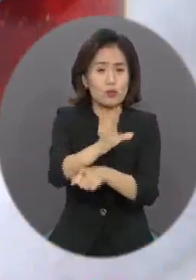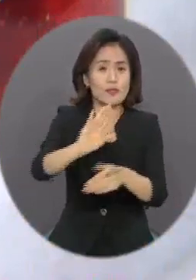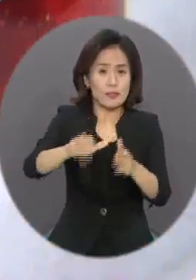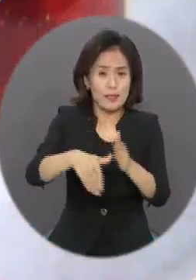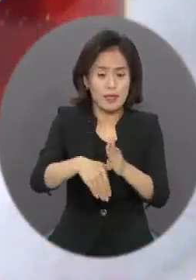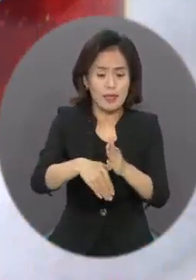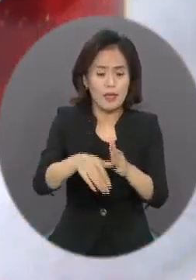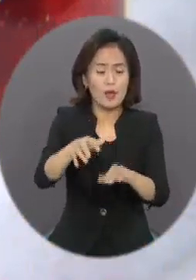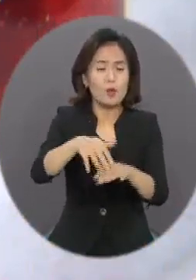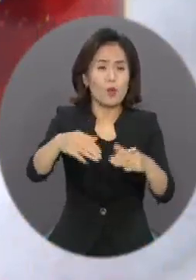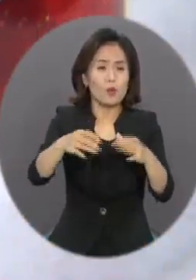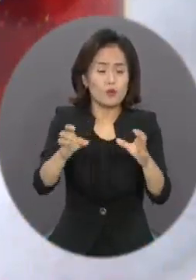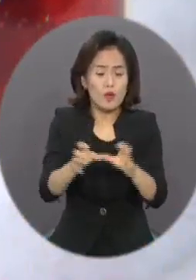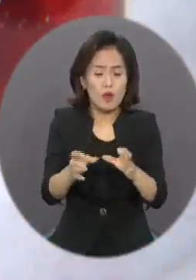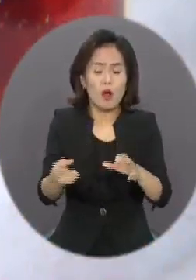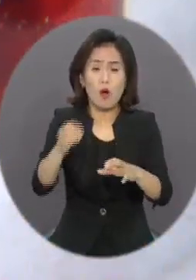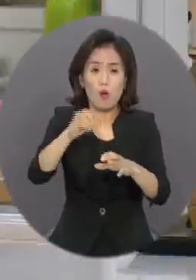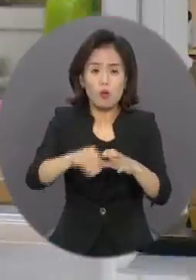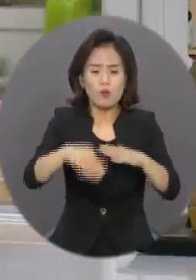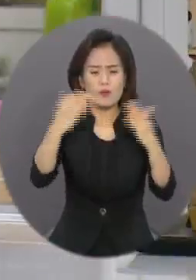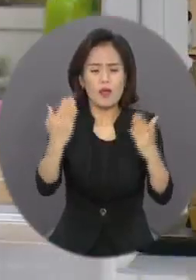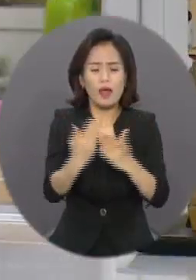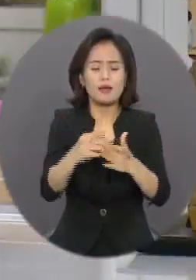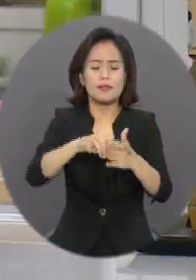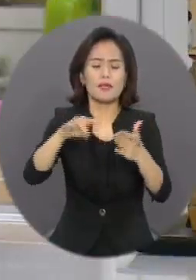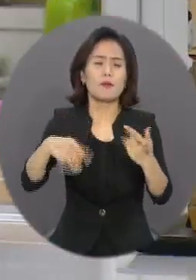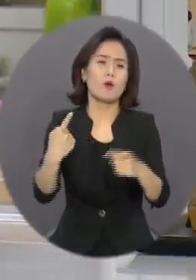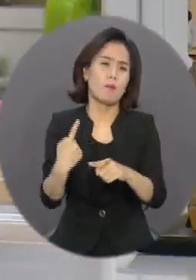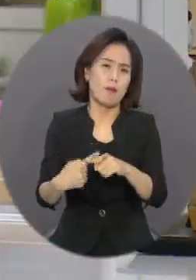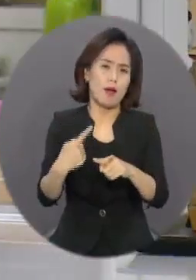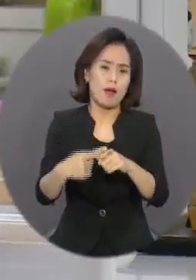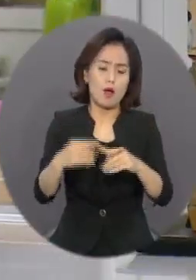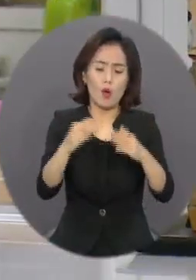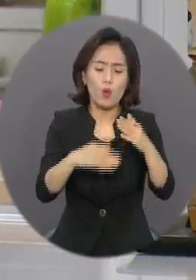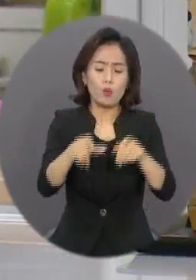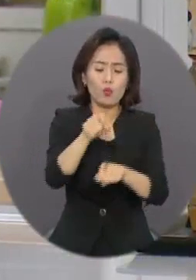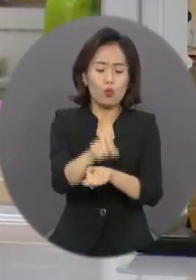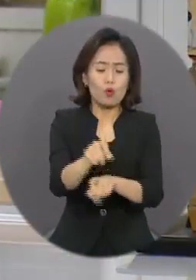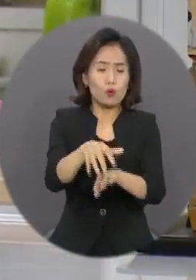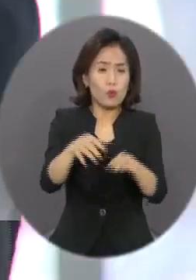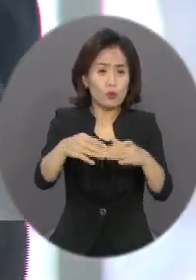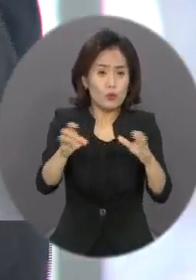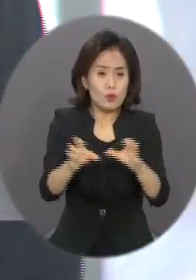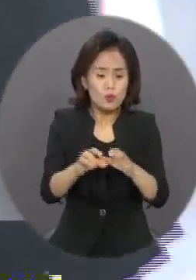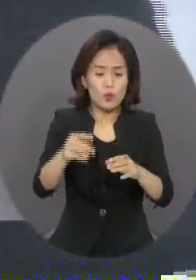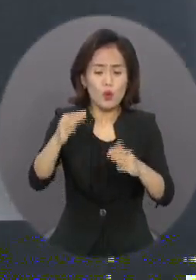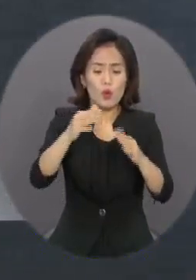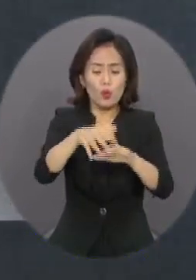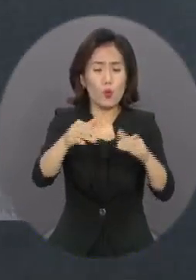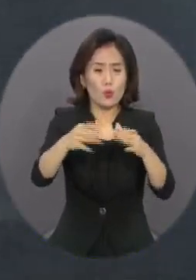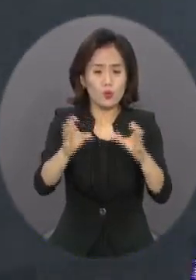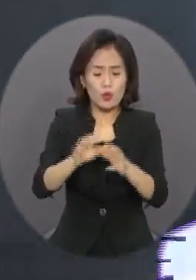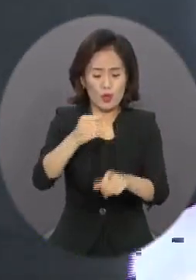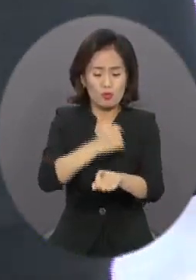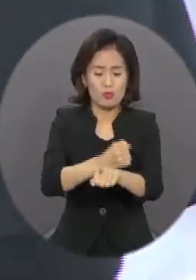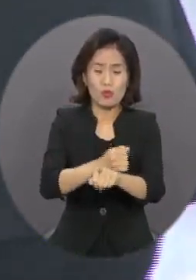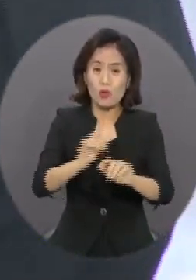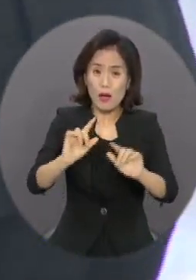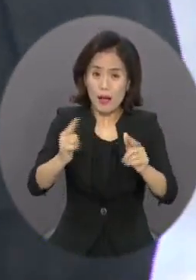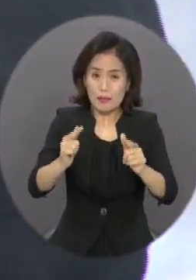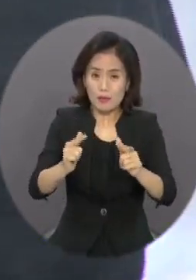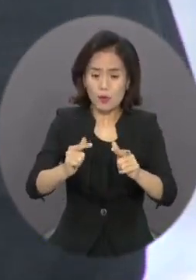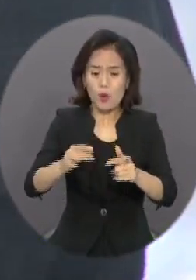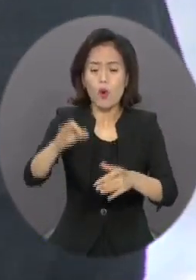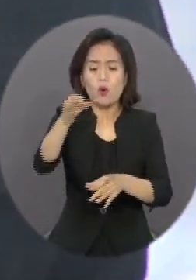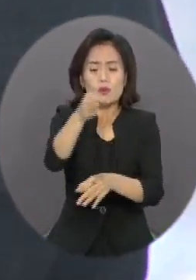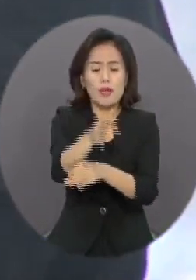노조의 매점이 얻는 수수료도 엄연한 세금. 공무원 노조는 수수료가 노조 수익이 아니라 마진, 이른바 거래